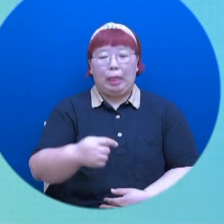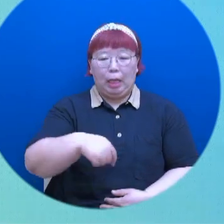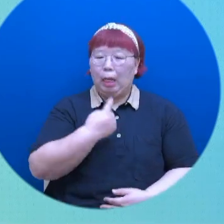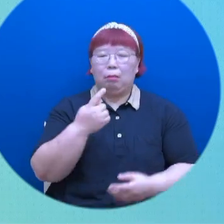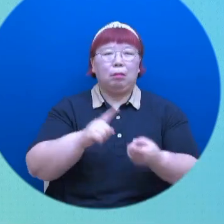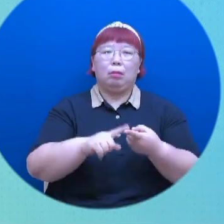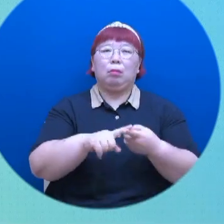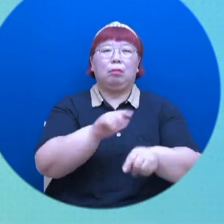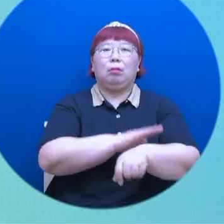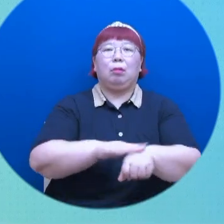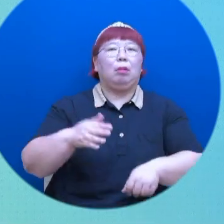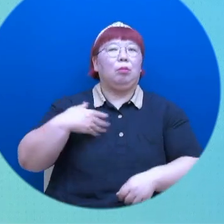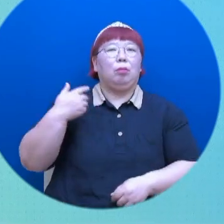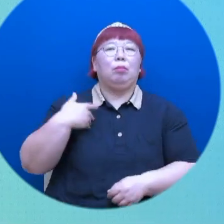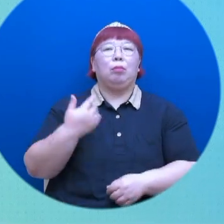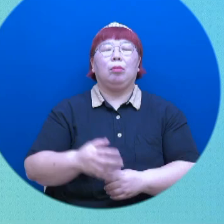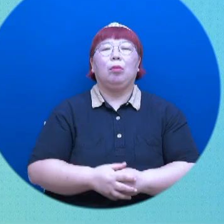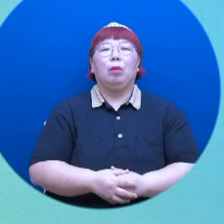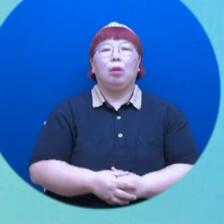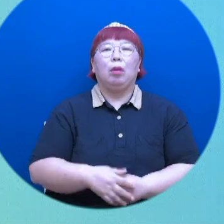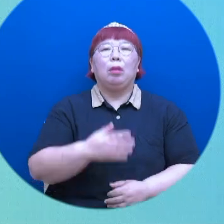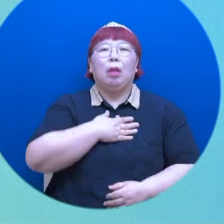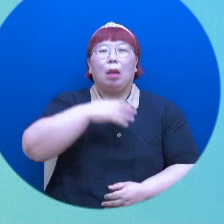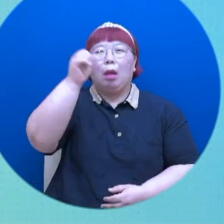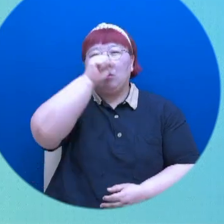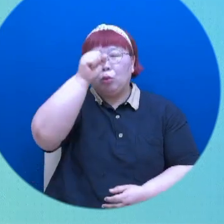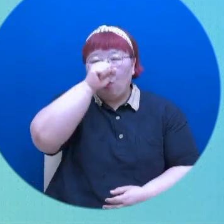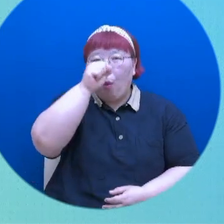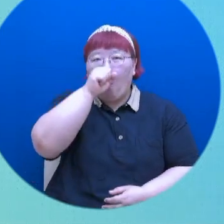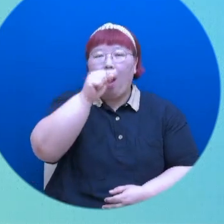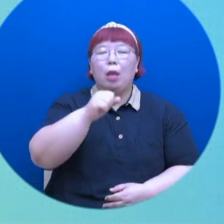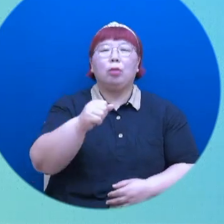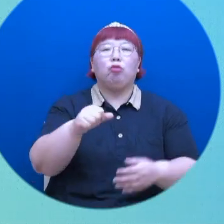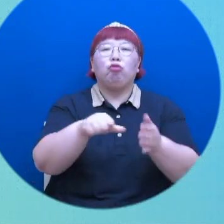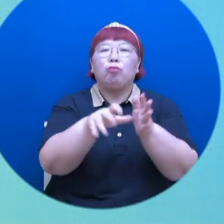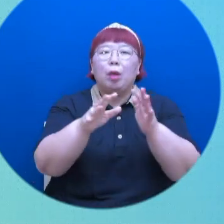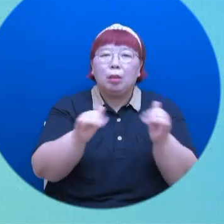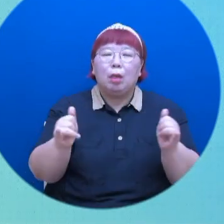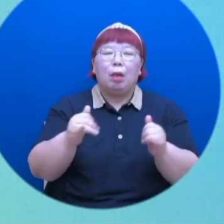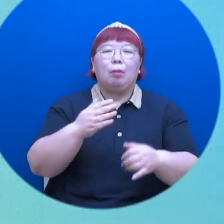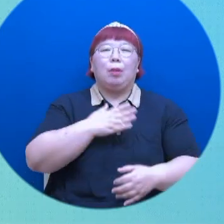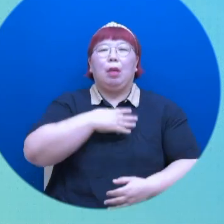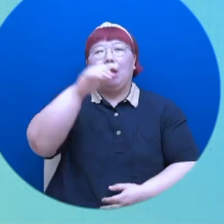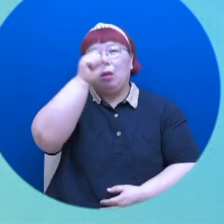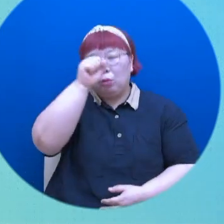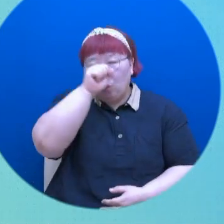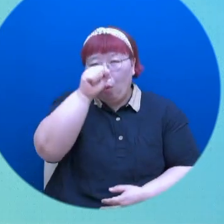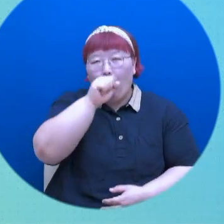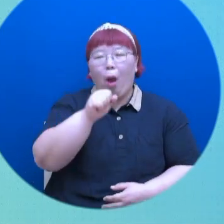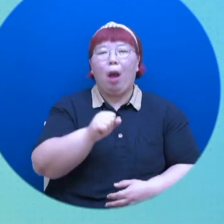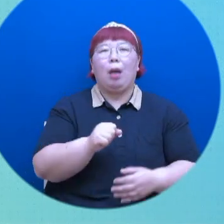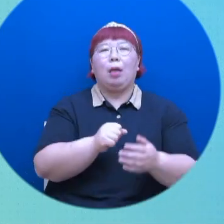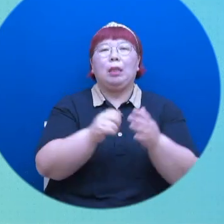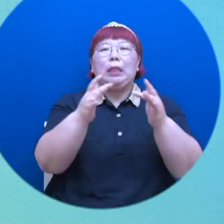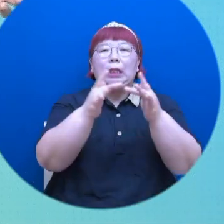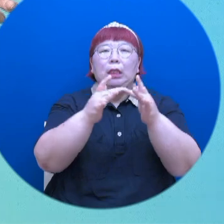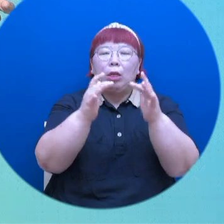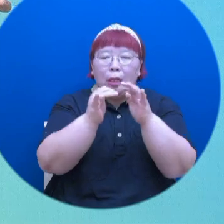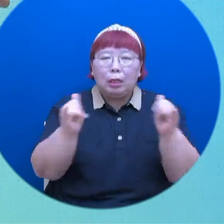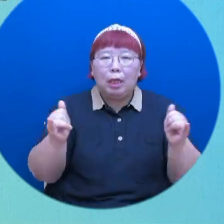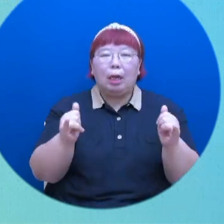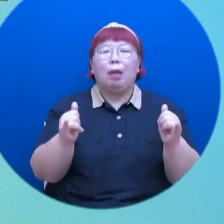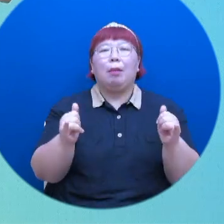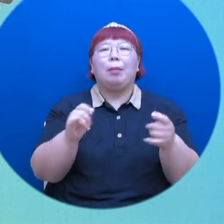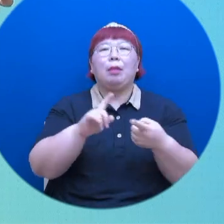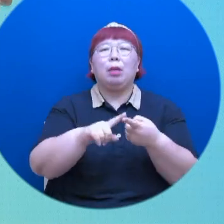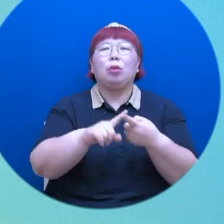몰라요. 내가 좋아하는 연예인, 내가 좋아하는 인플루언서들, 내가 좋아하는 사람들이